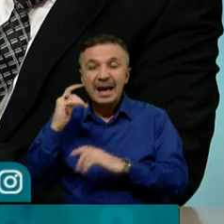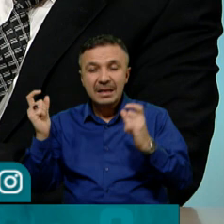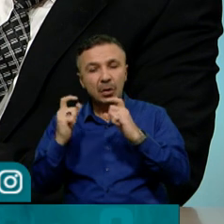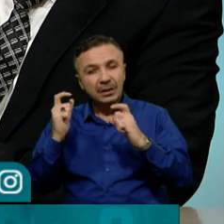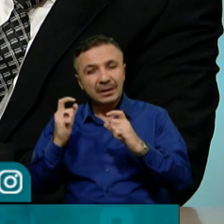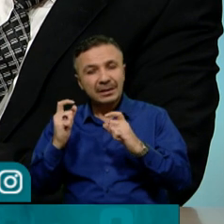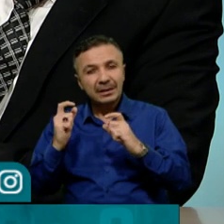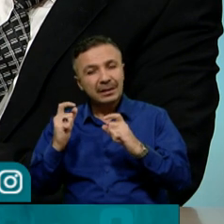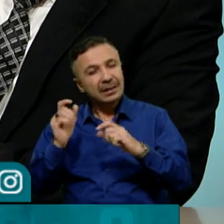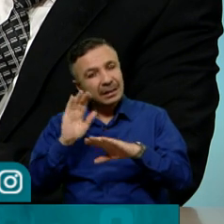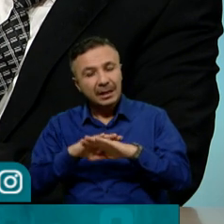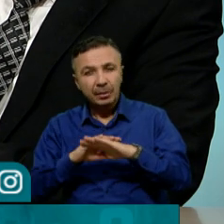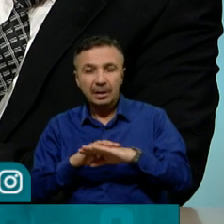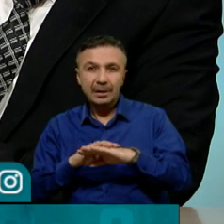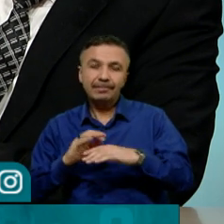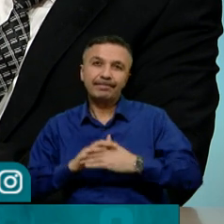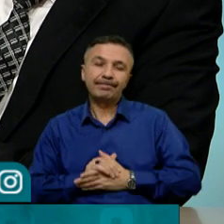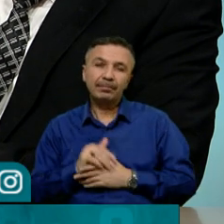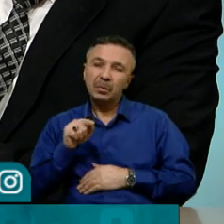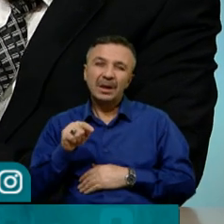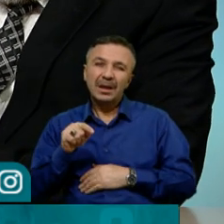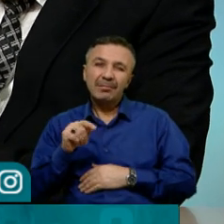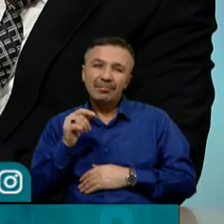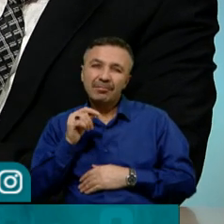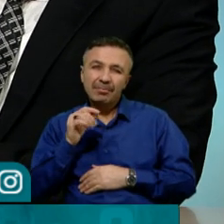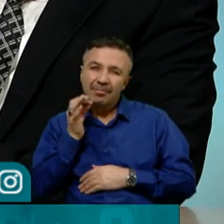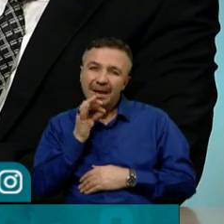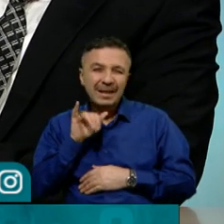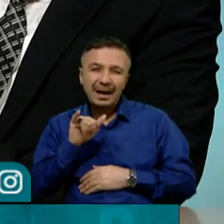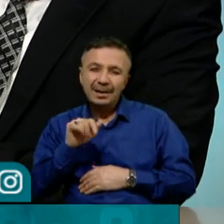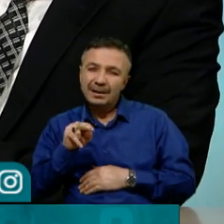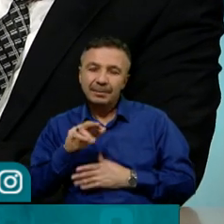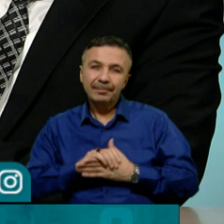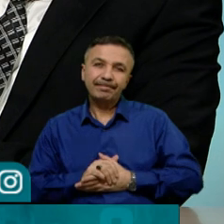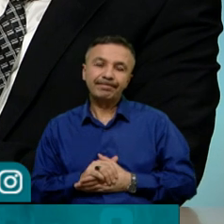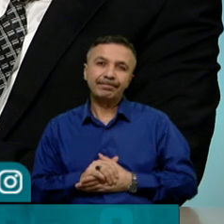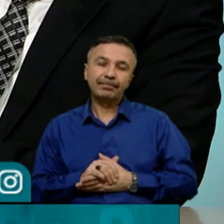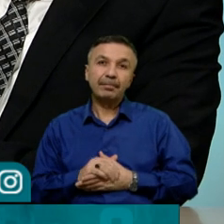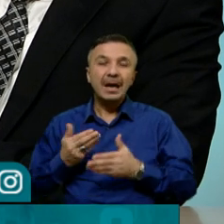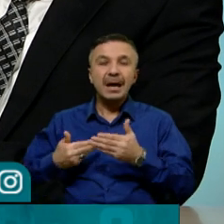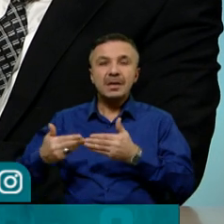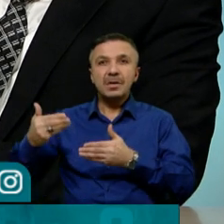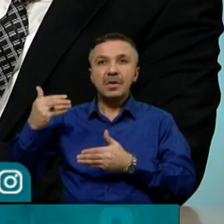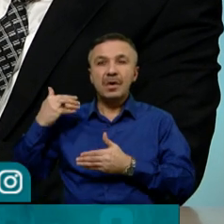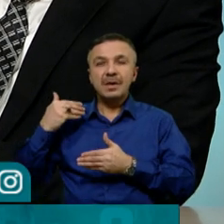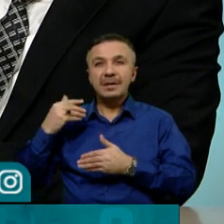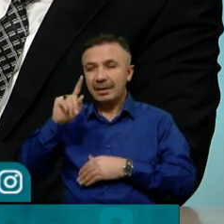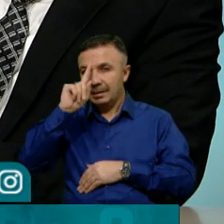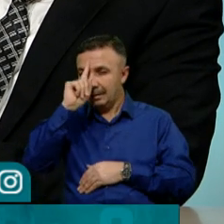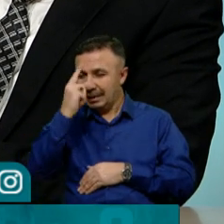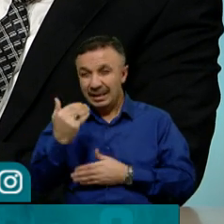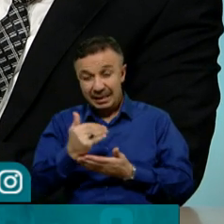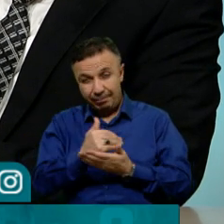Kredi çekmeyi nasip etmesin de burada benzer bir durum var galiba Evet şimdi biz biraz önce Sadece